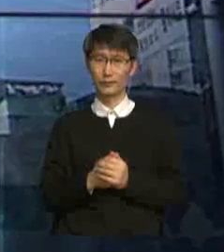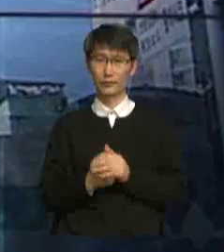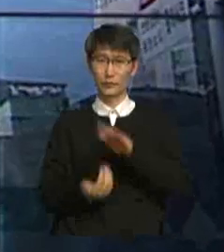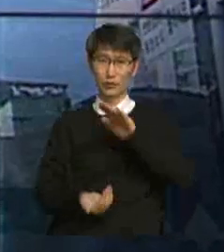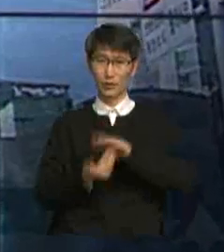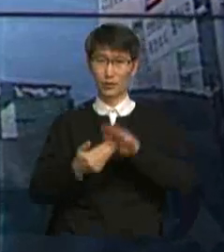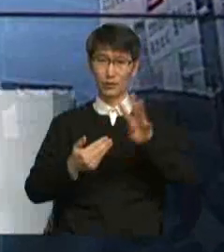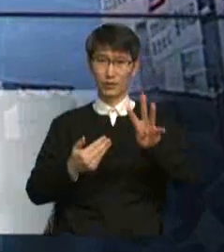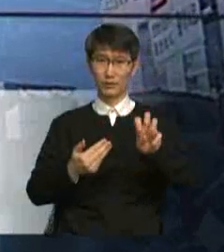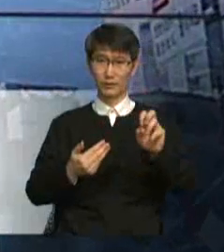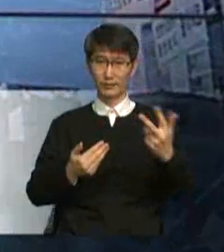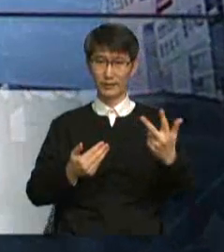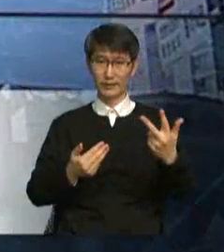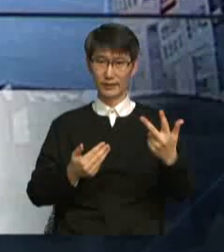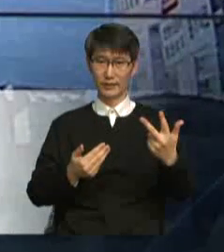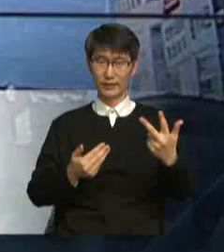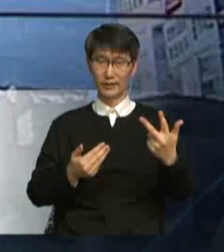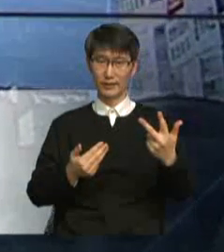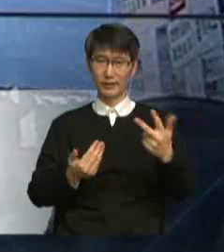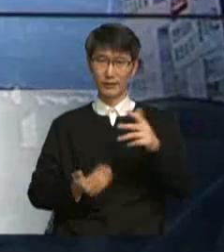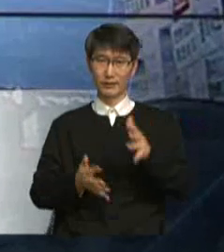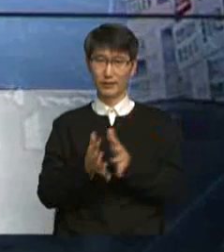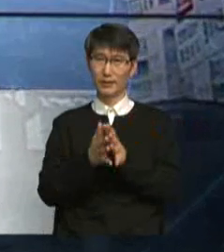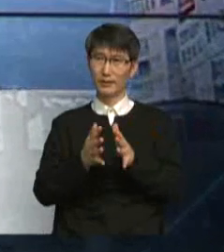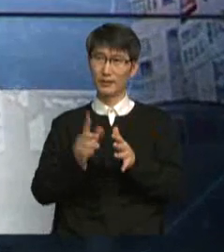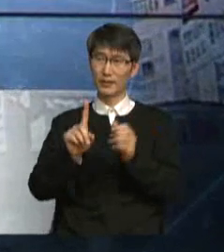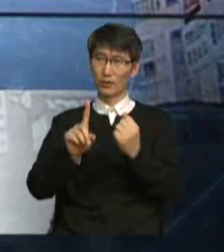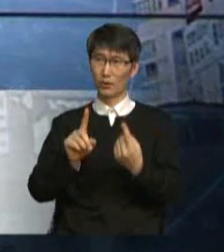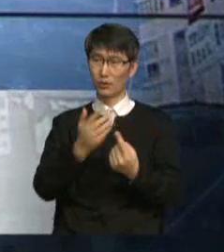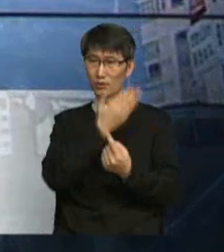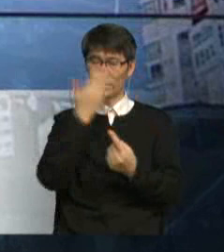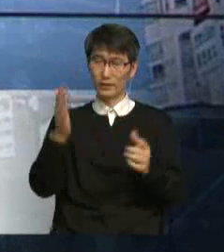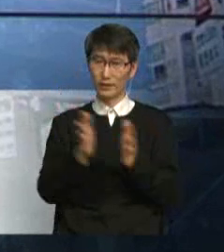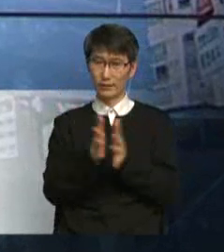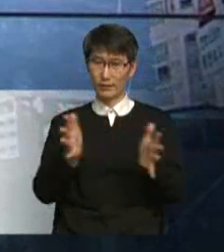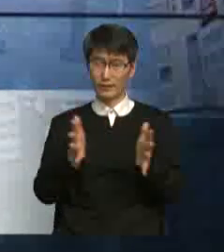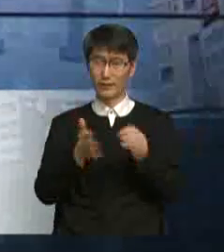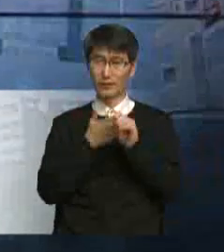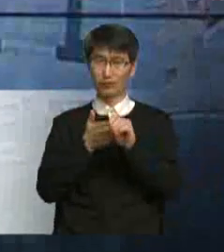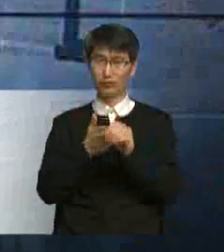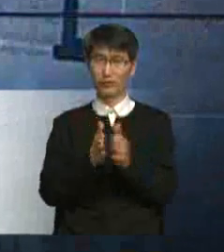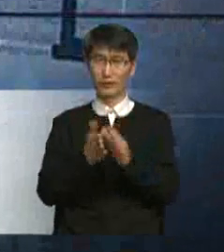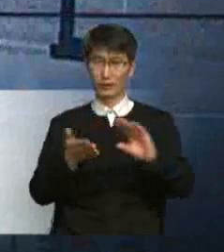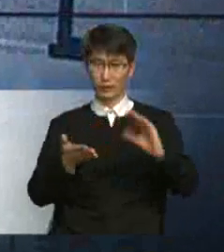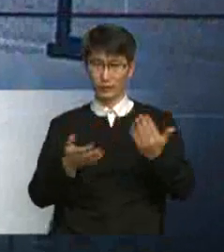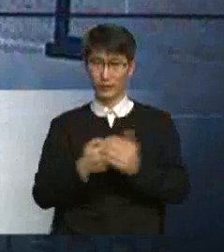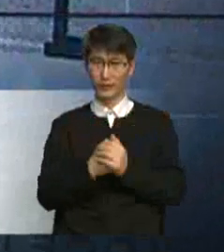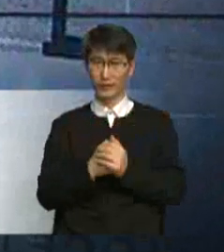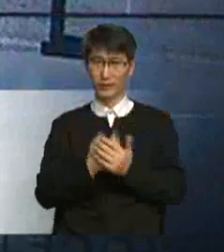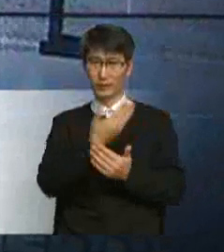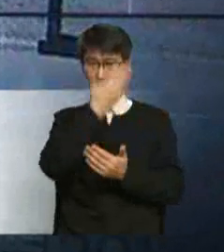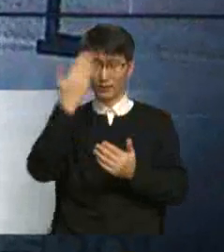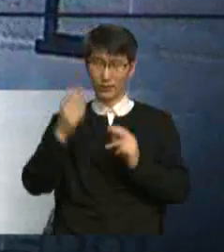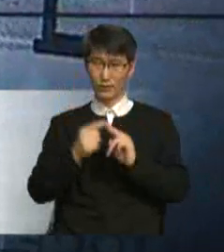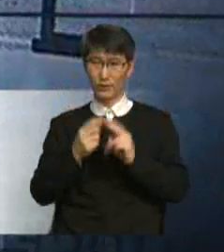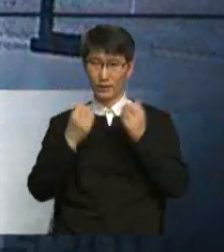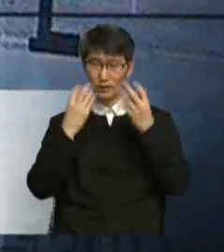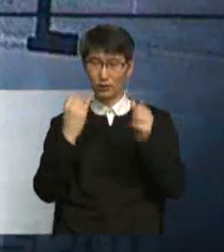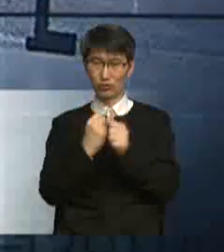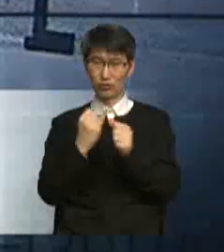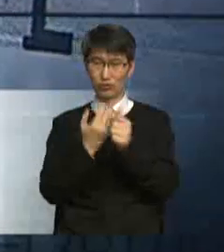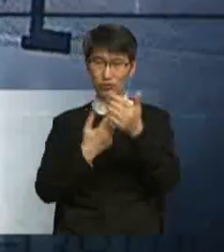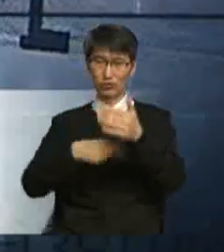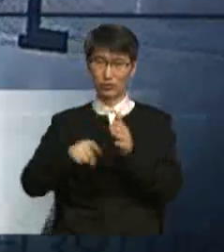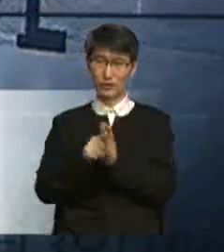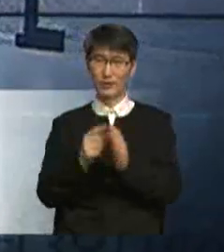최고 37층 서울시 최대 규모이자 1호 청년주택이 입주를 시작했습니다. 청년과 신혼부부를